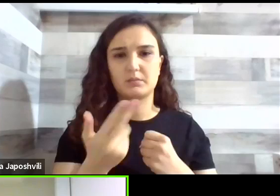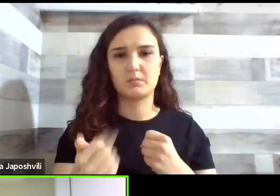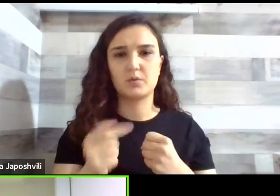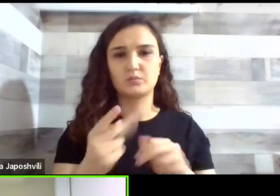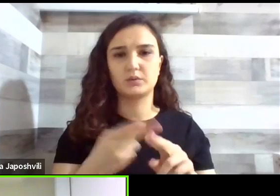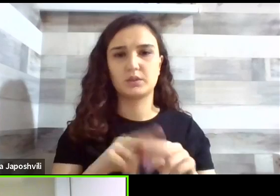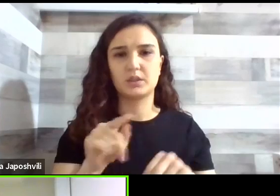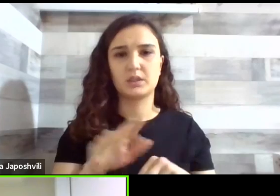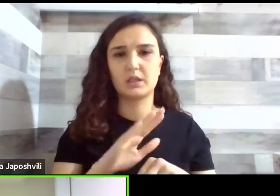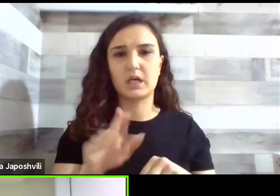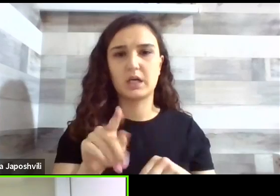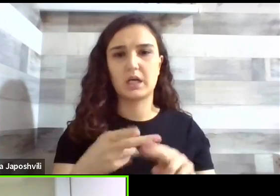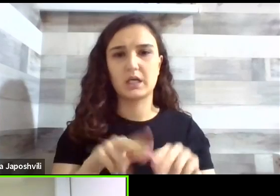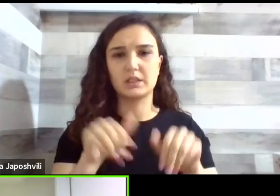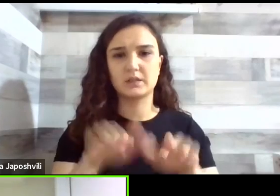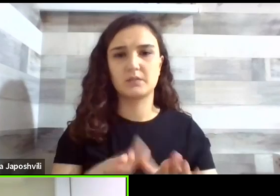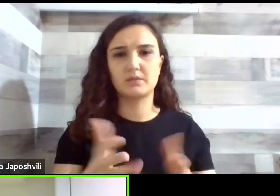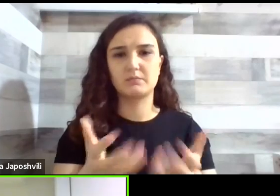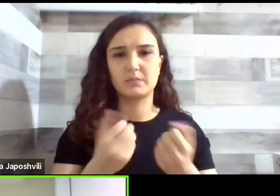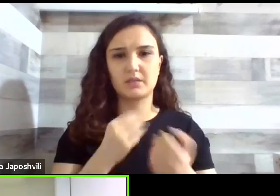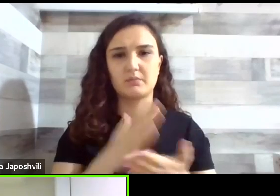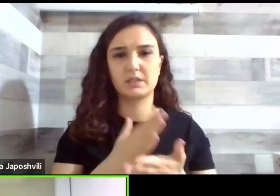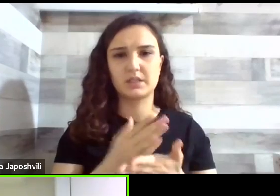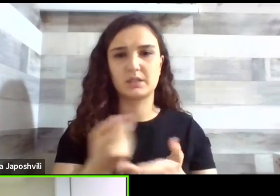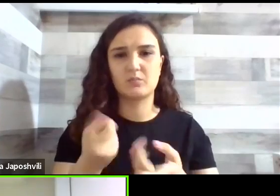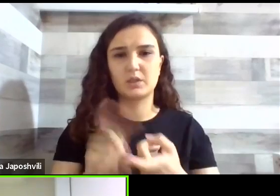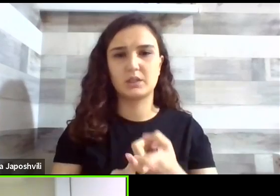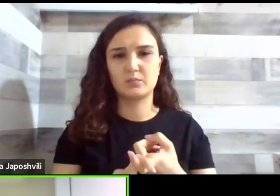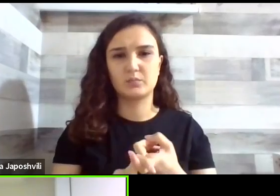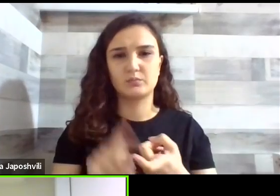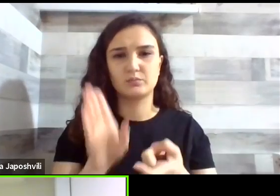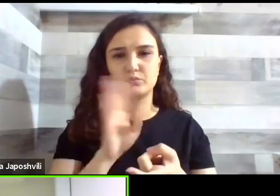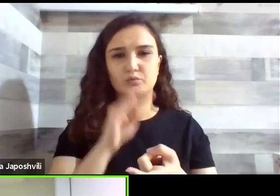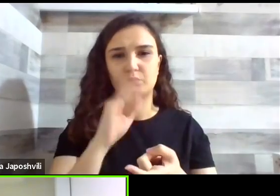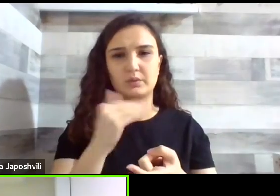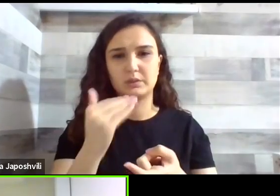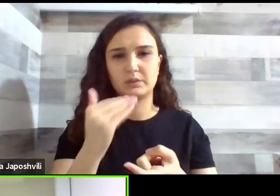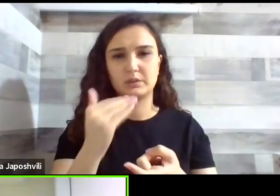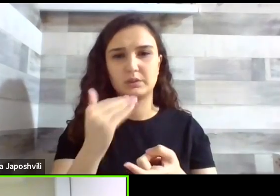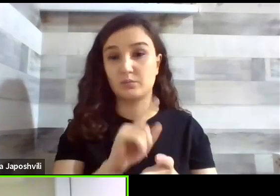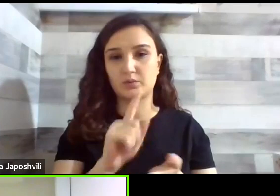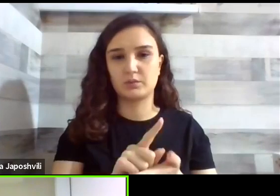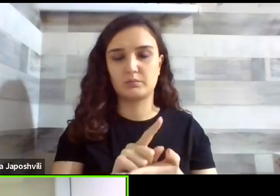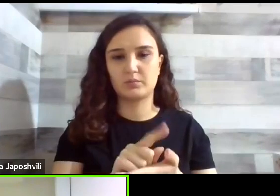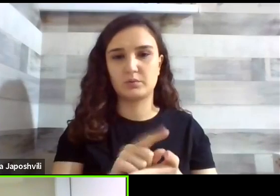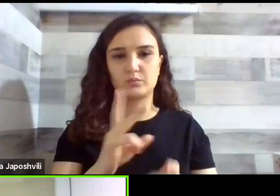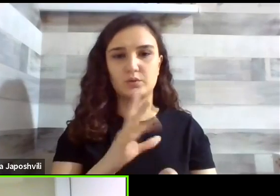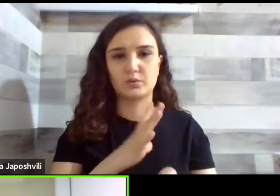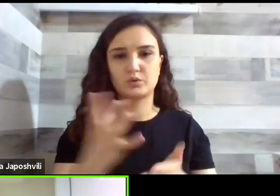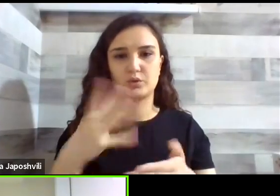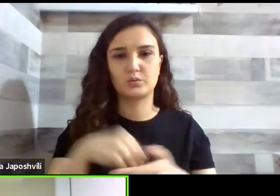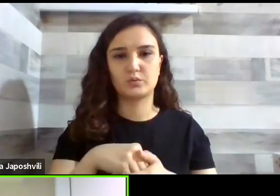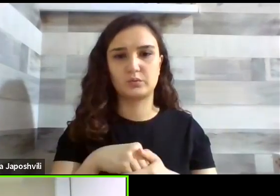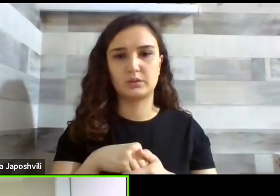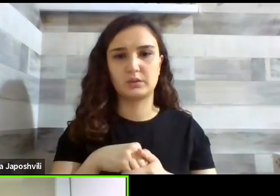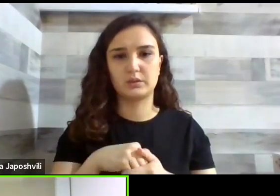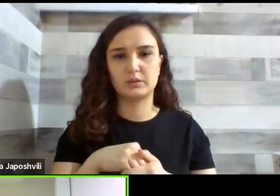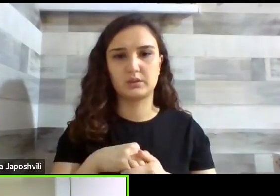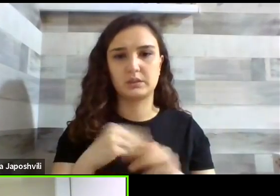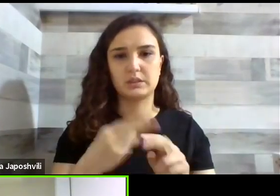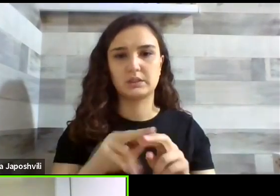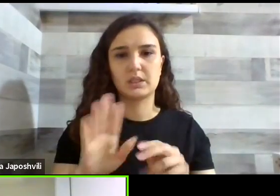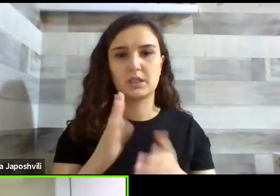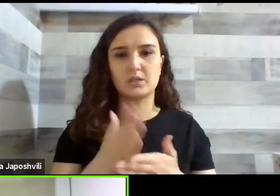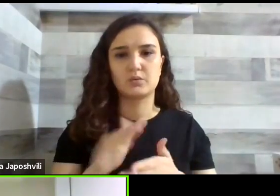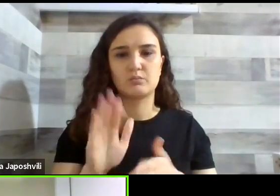აქ გადაწყვეტილების მიღება არის დამოკიდებული მშობლის აუცილებლად უნდა იყოს ჩართული, ეს არ არის ცალსახ ხათ